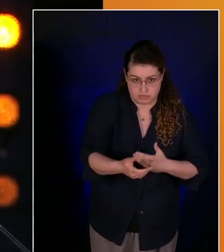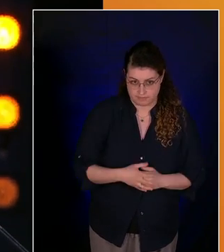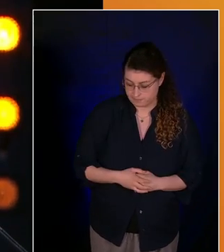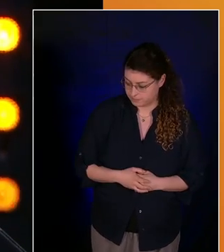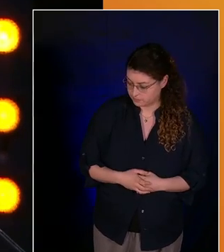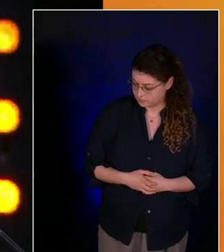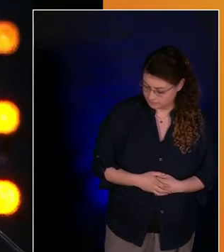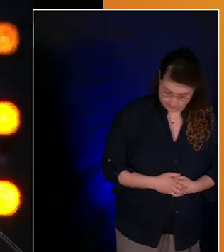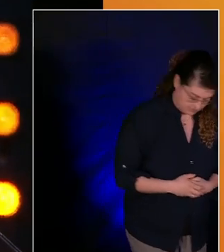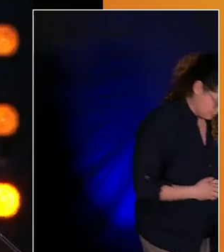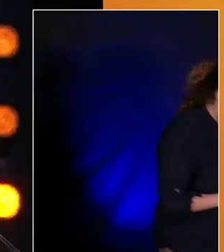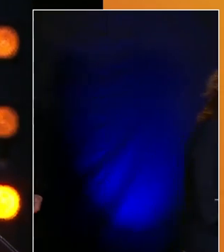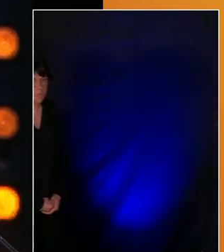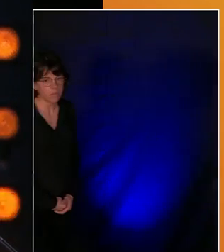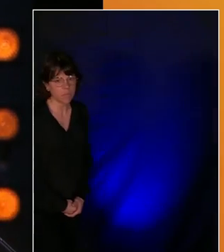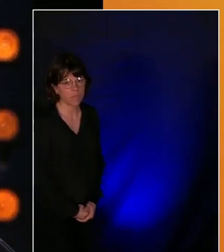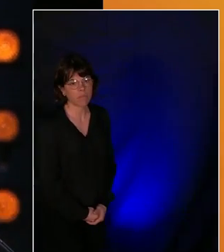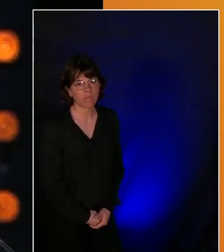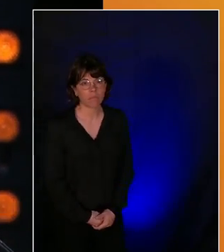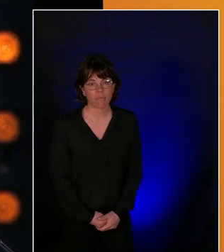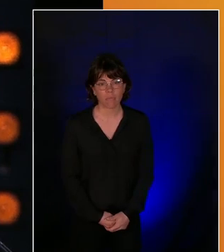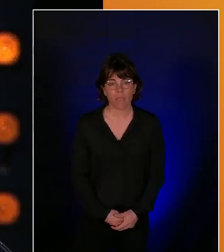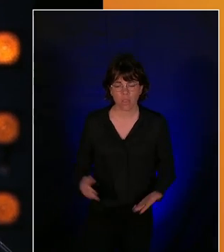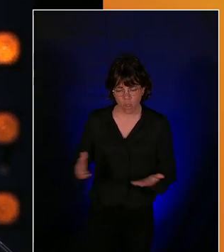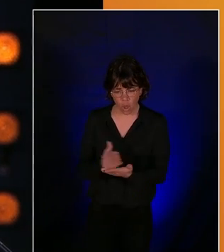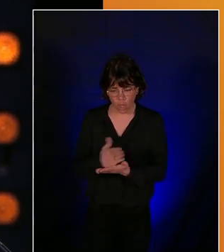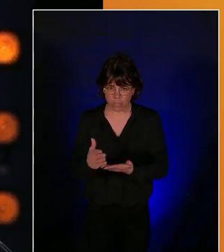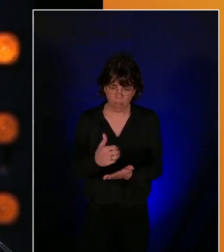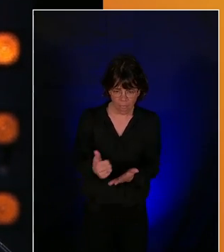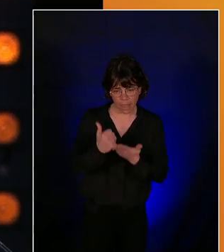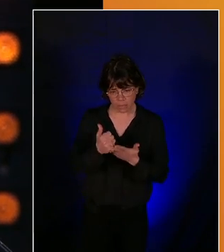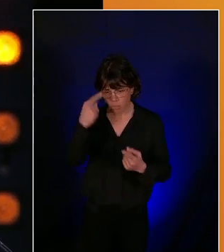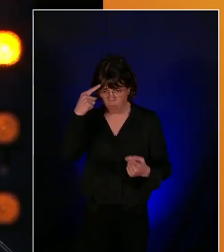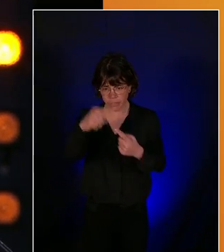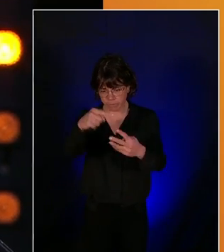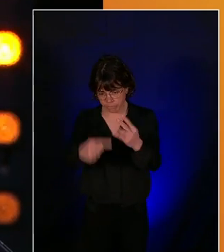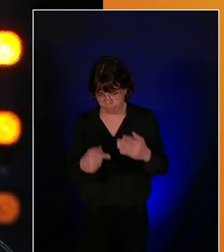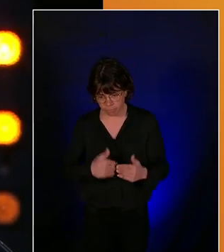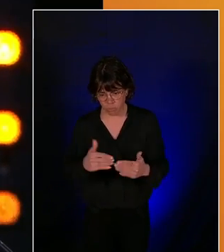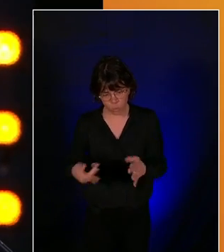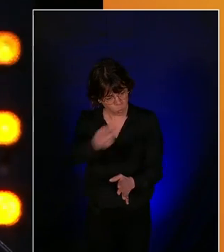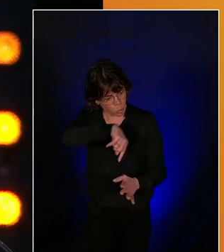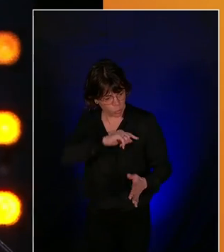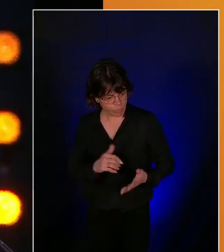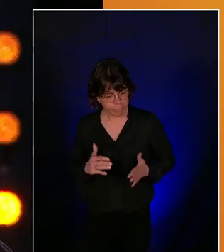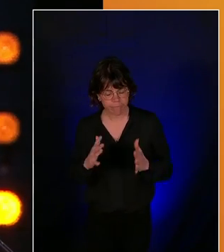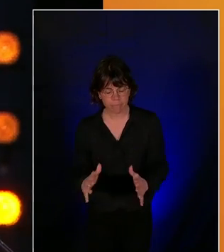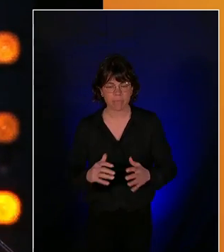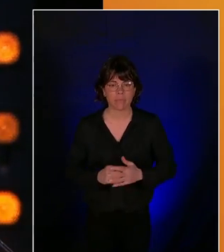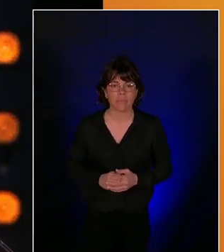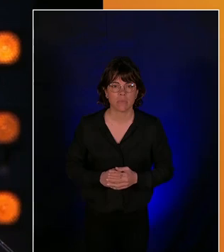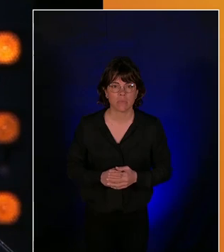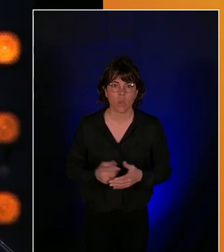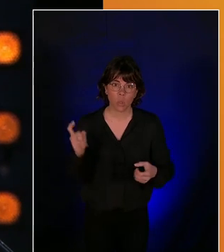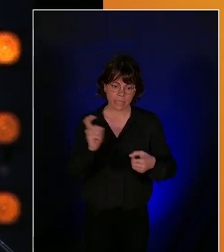orientations qui constituent notre feuille de route commune qu'il va nous falloir mettre en œuvre de partout du